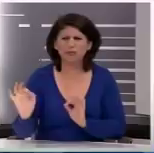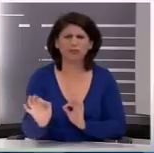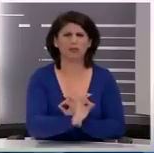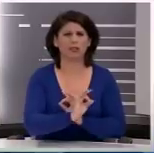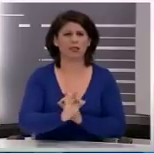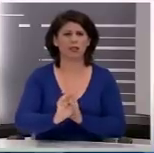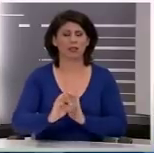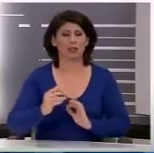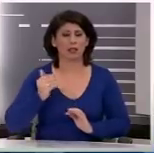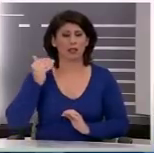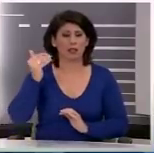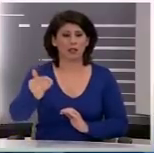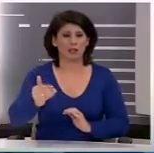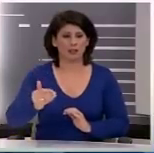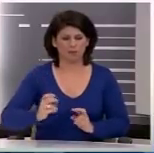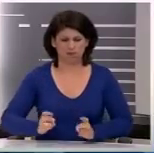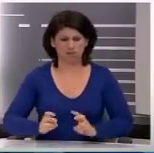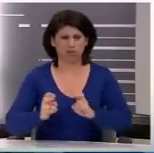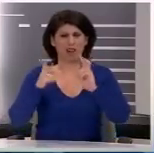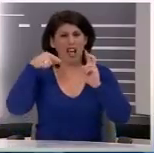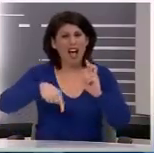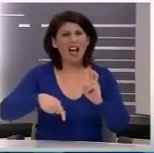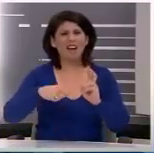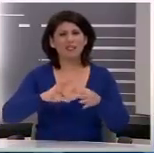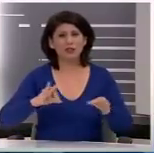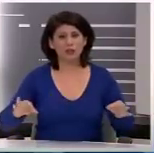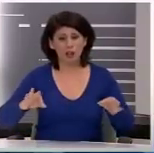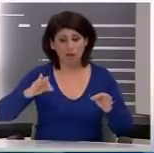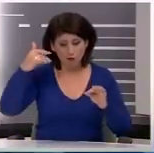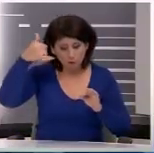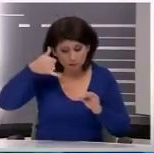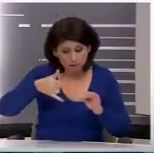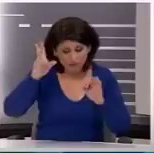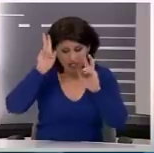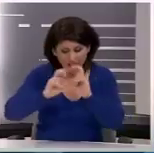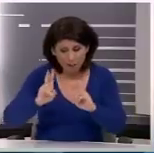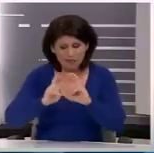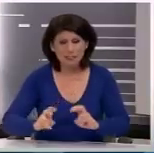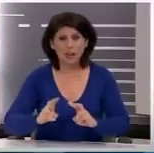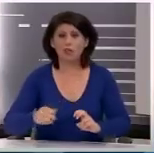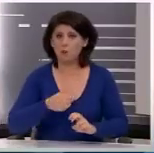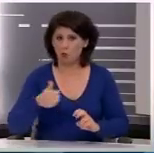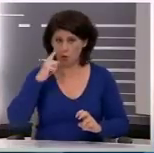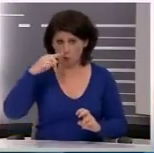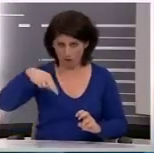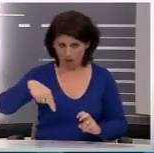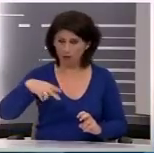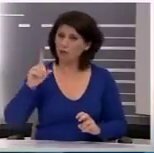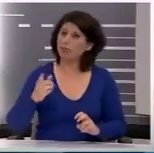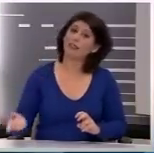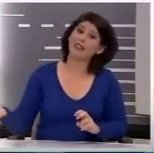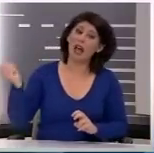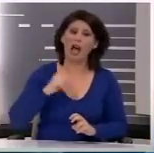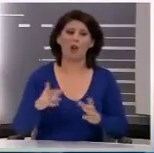που θα αναβλήσει αυτή η ιστορία αφού διερευνηθεί σε βάθος. Και όχι μόνο της Νοβάρτης και